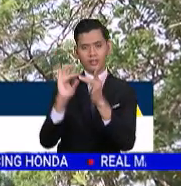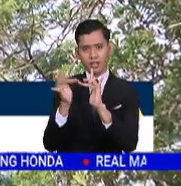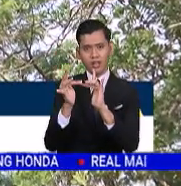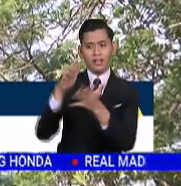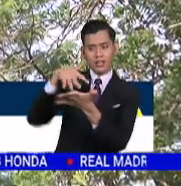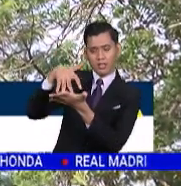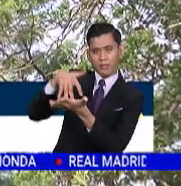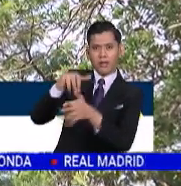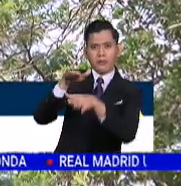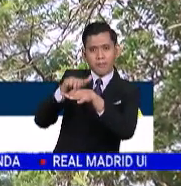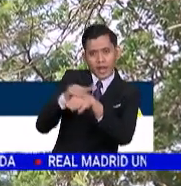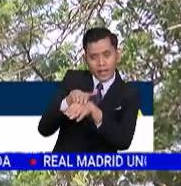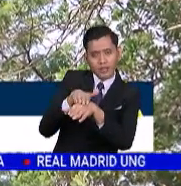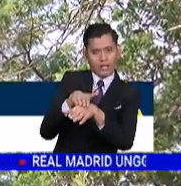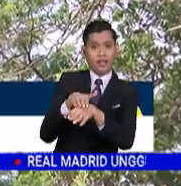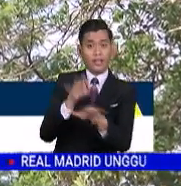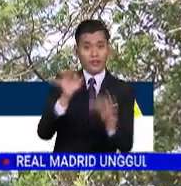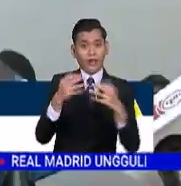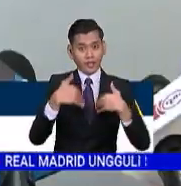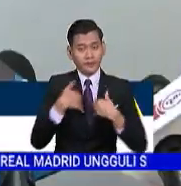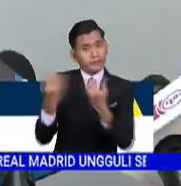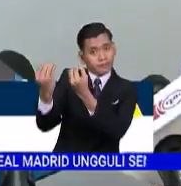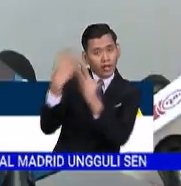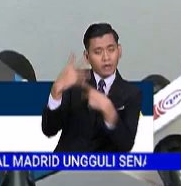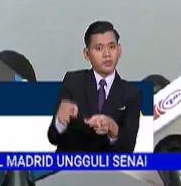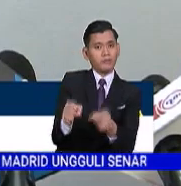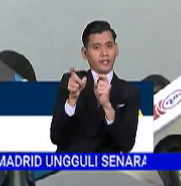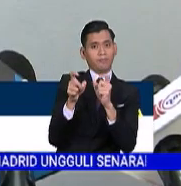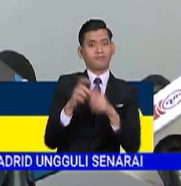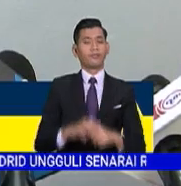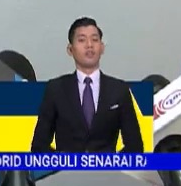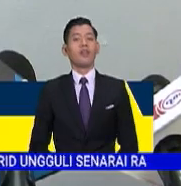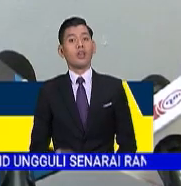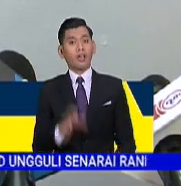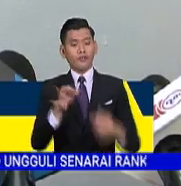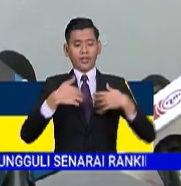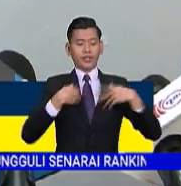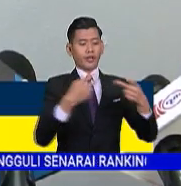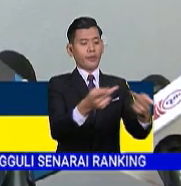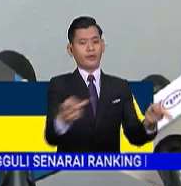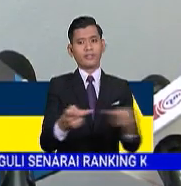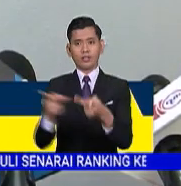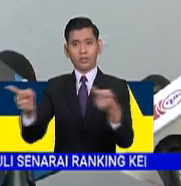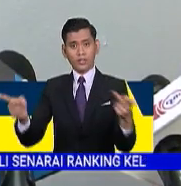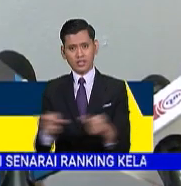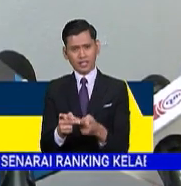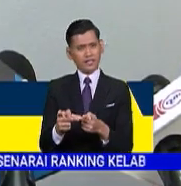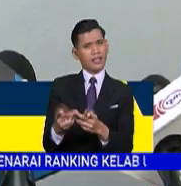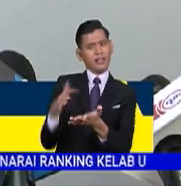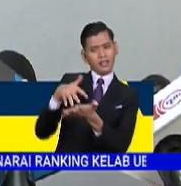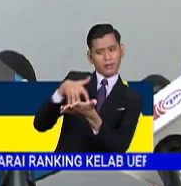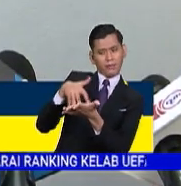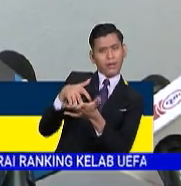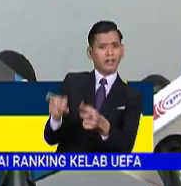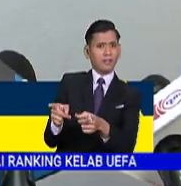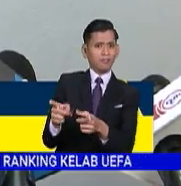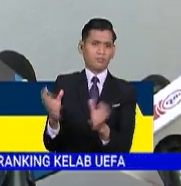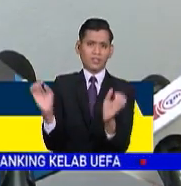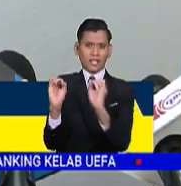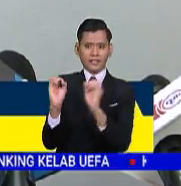dan perlahan. Tapi kalau ada kawasan-kawasan yang agak ekstrim begitu sepanjang hari